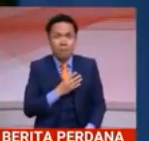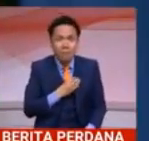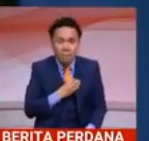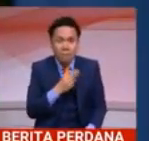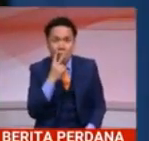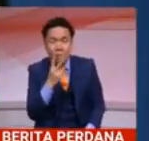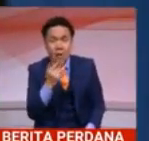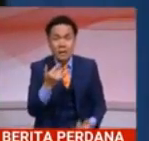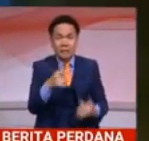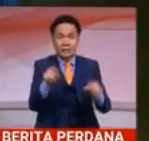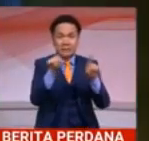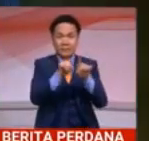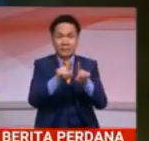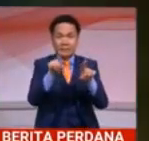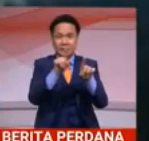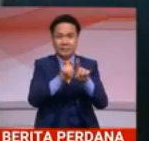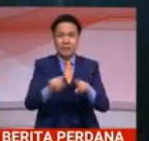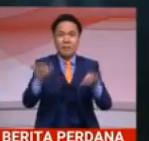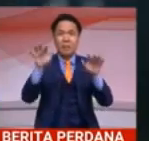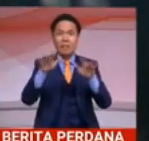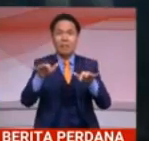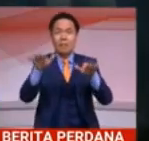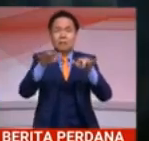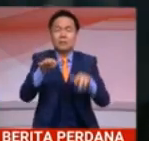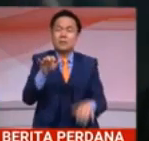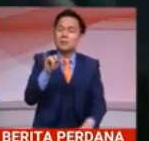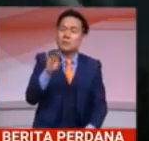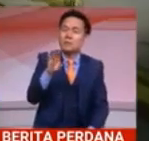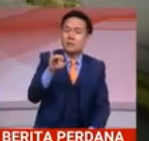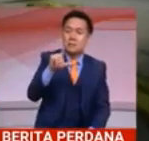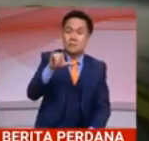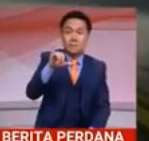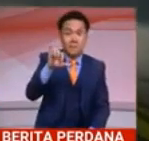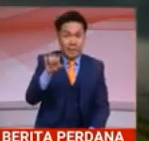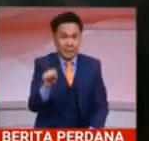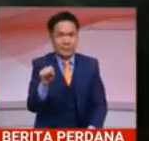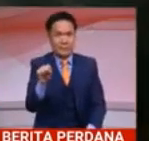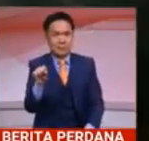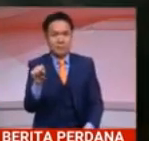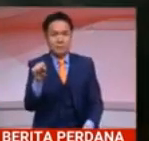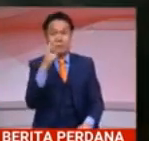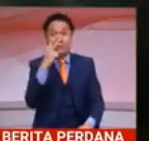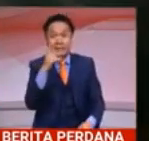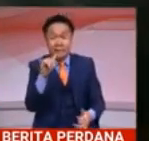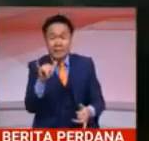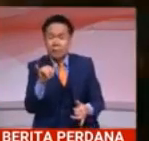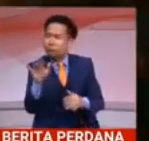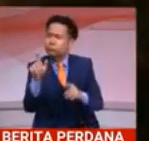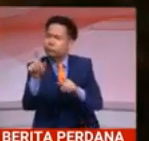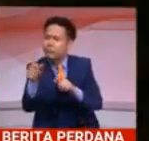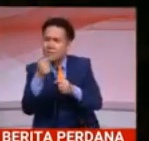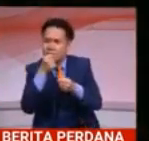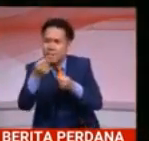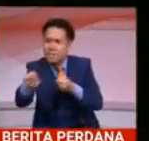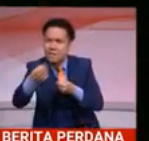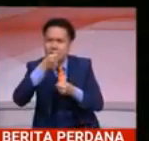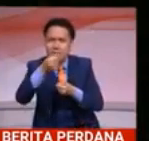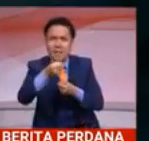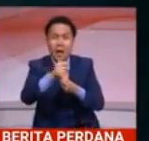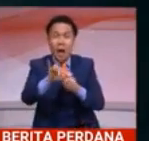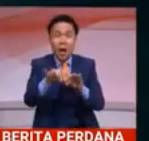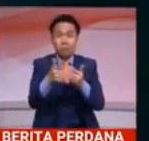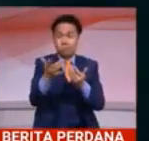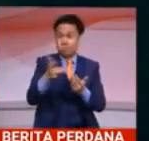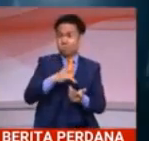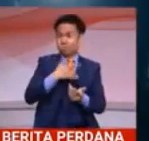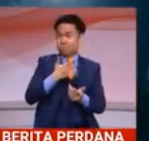cerita mitologi kuno tentang iblis. B-Diva sempat mendapatkan reaksi penonton sempena tayangan perdana 8